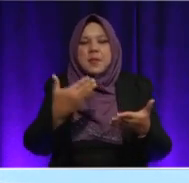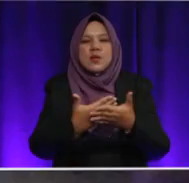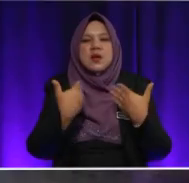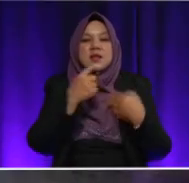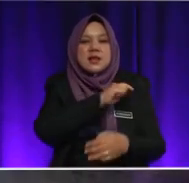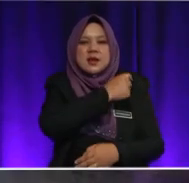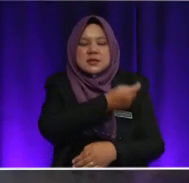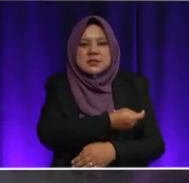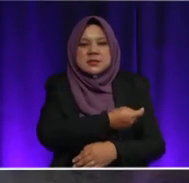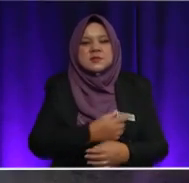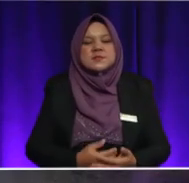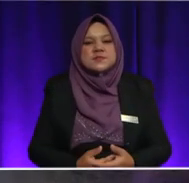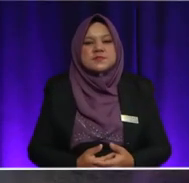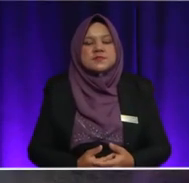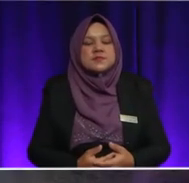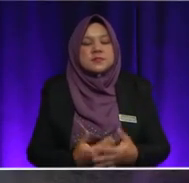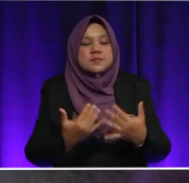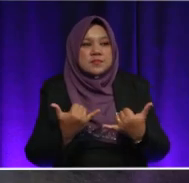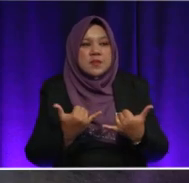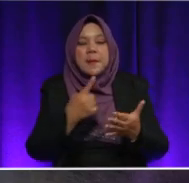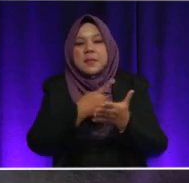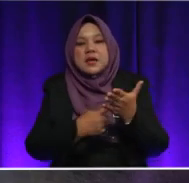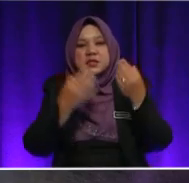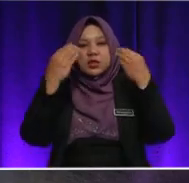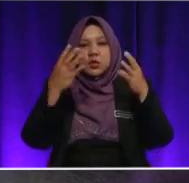pada kali ini apakah yang akan jadikan